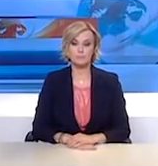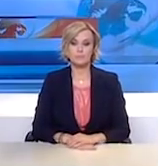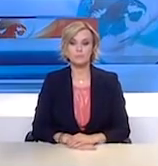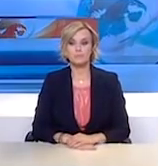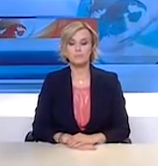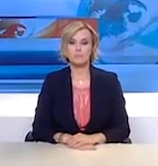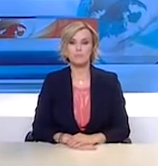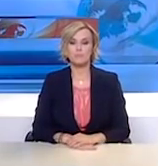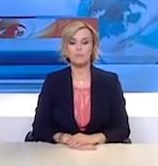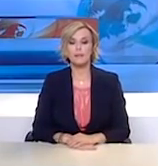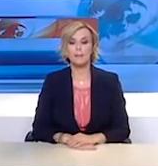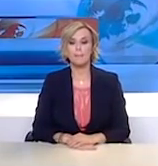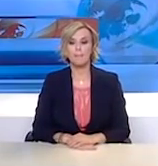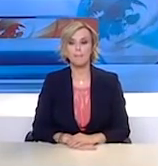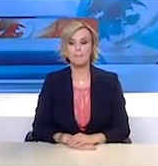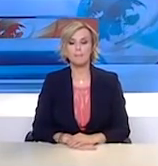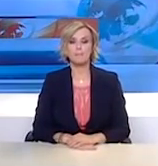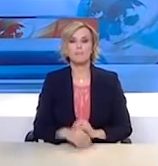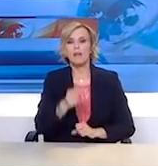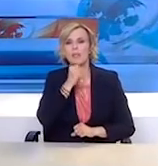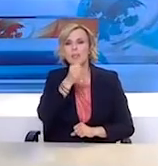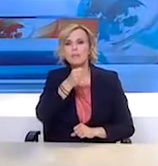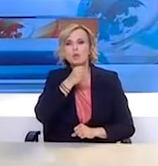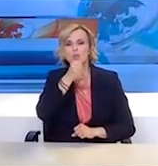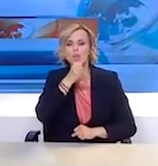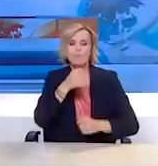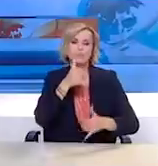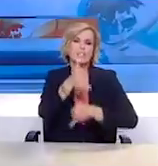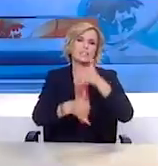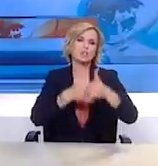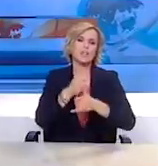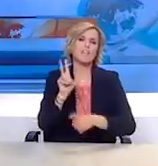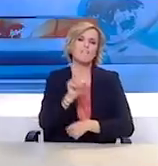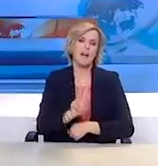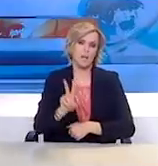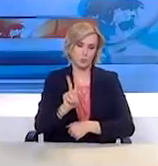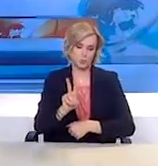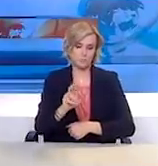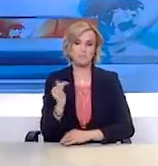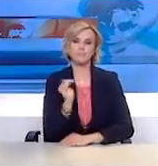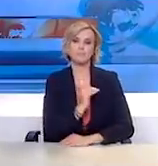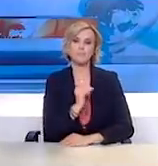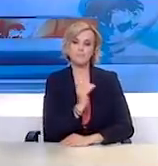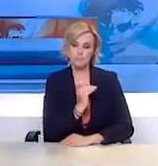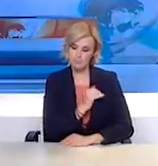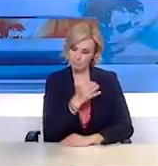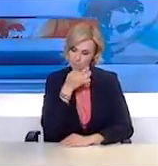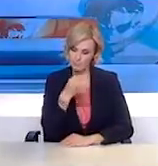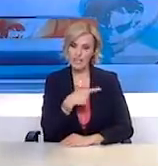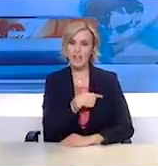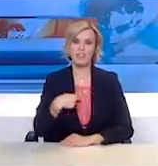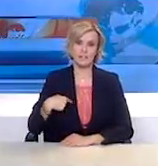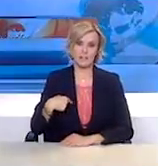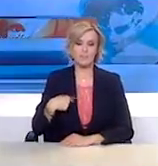Ο κύριος Νεγκής από την ιστοσελίδα Virus. Κύριε καθηγητά, πρόσφατη μελέτη από την Κίνα σε 173 ασθενείς